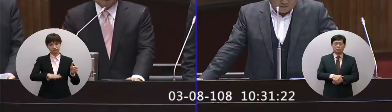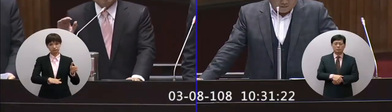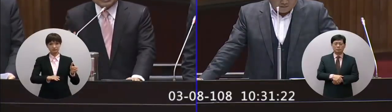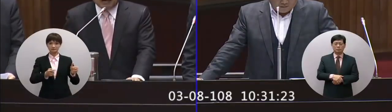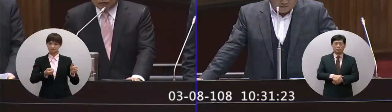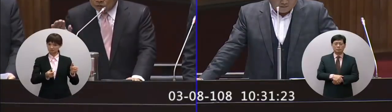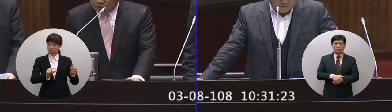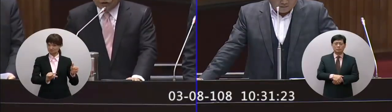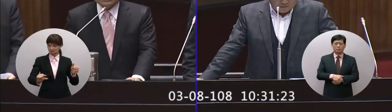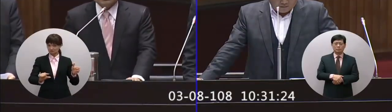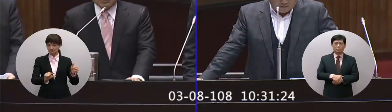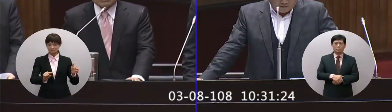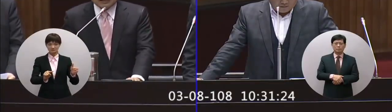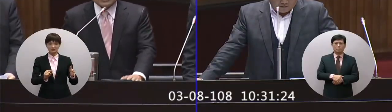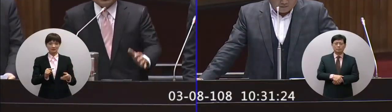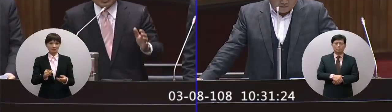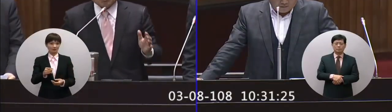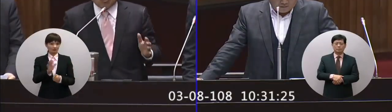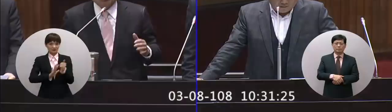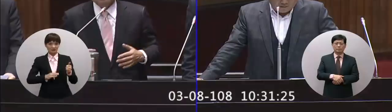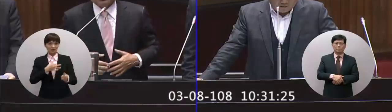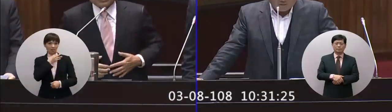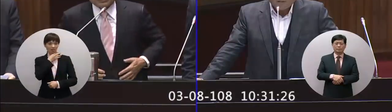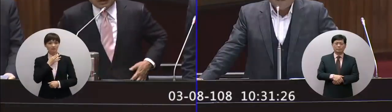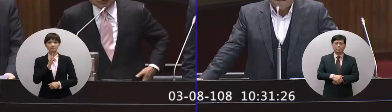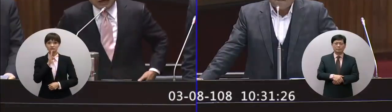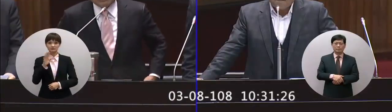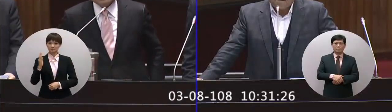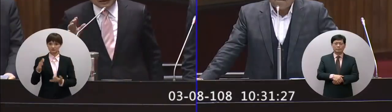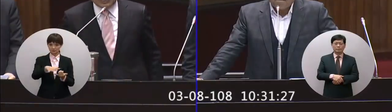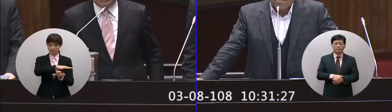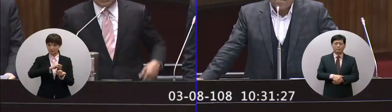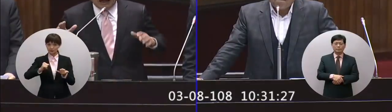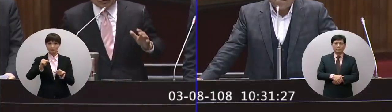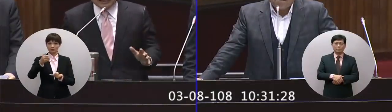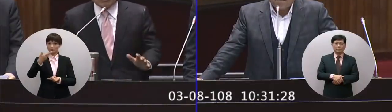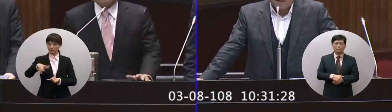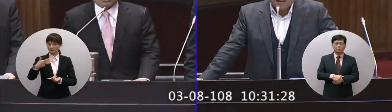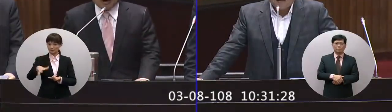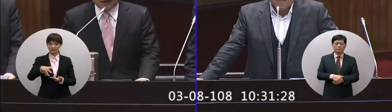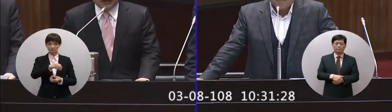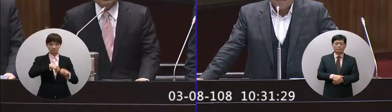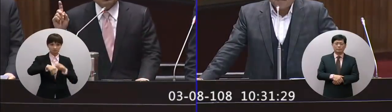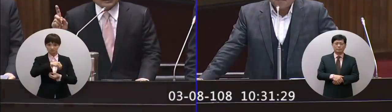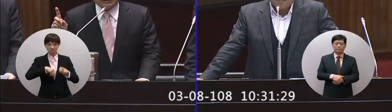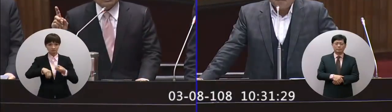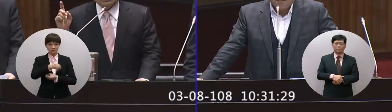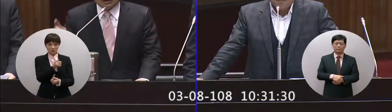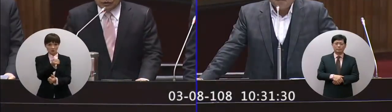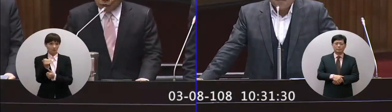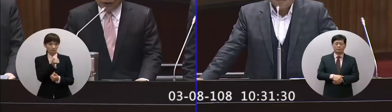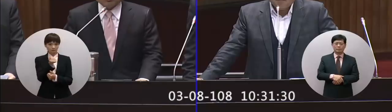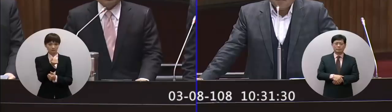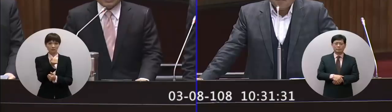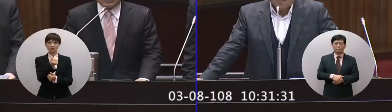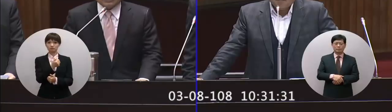以有比较紧的情况，但在全国水情调度上，现在还都在控制的范围内。昨天